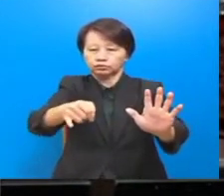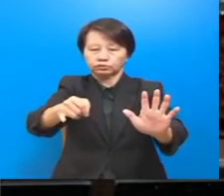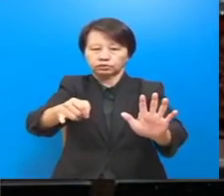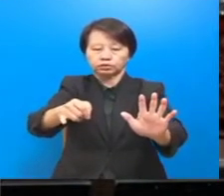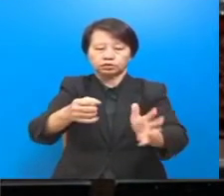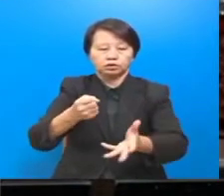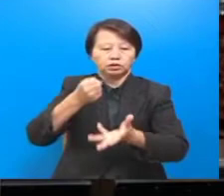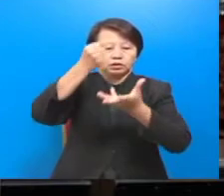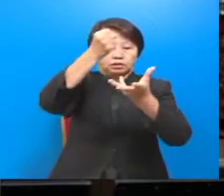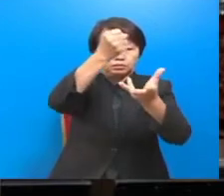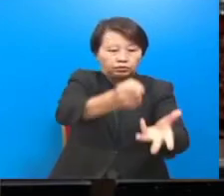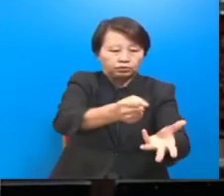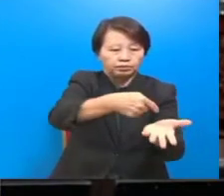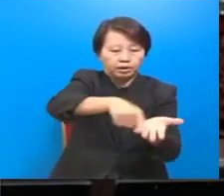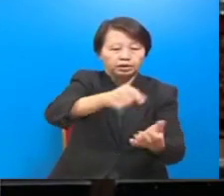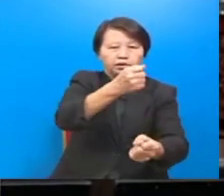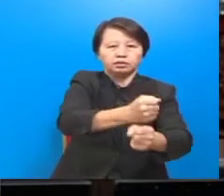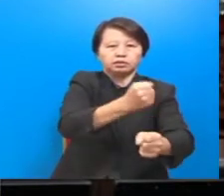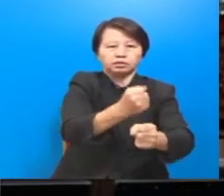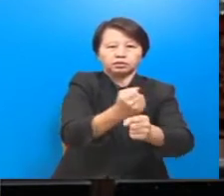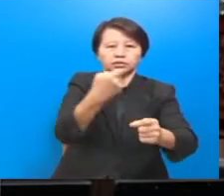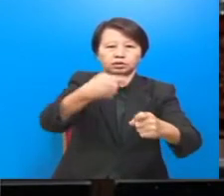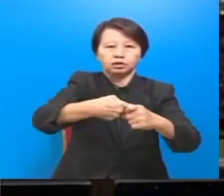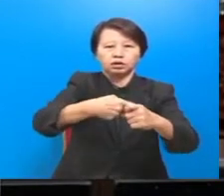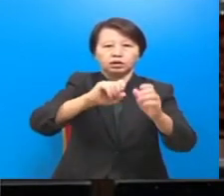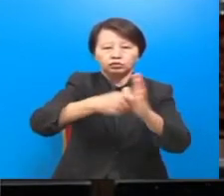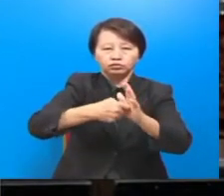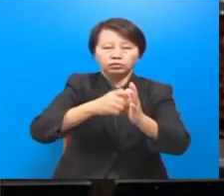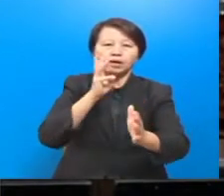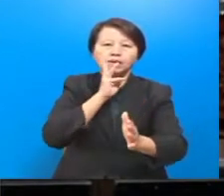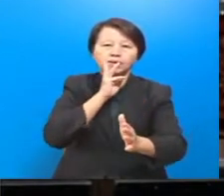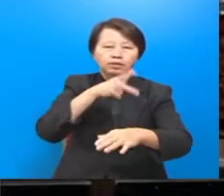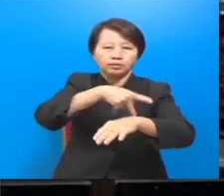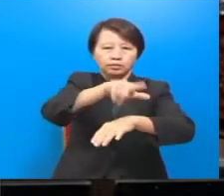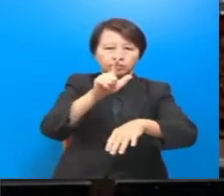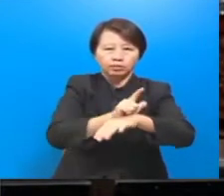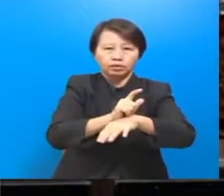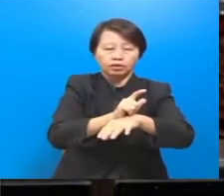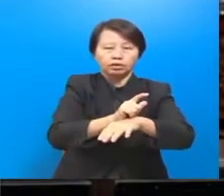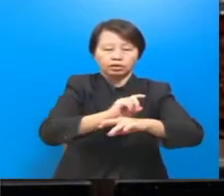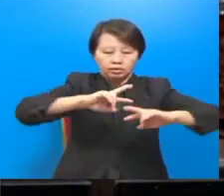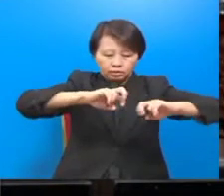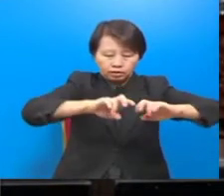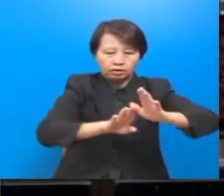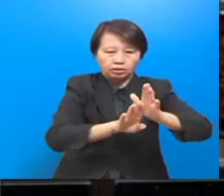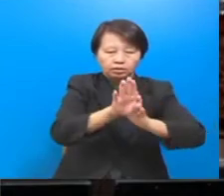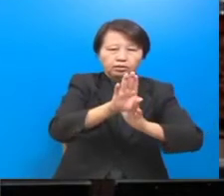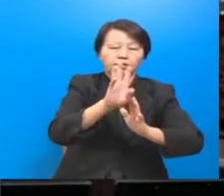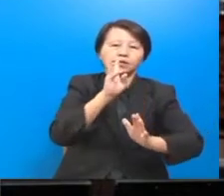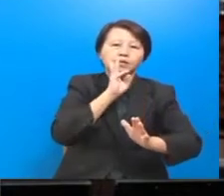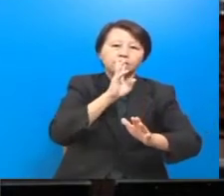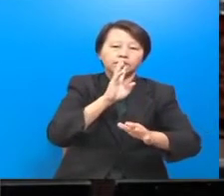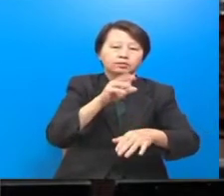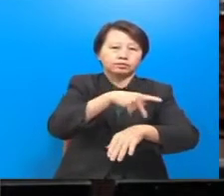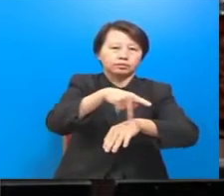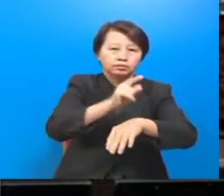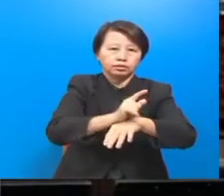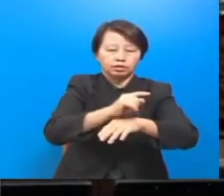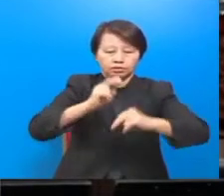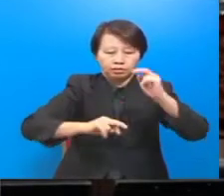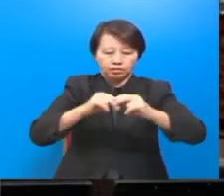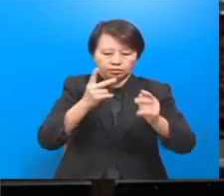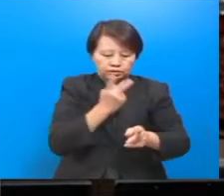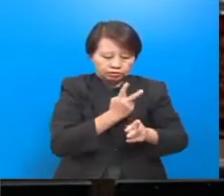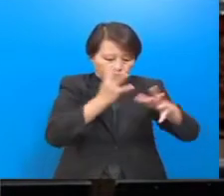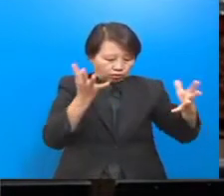diperuntukkan sebagian by kejo berkaitan sumber buka laykawish seperti kajian pembangunan sky mbak alay lengkawi permainan